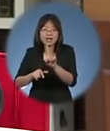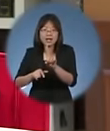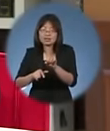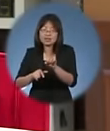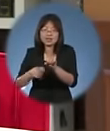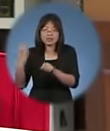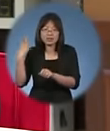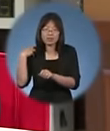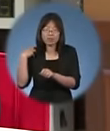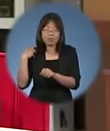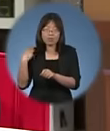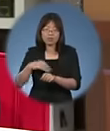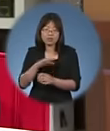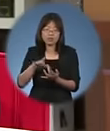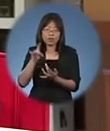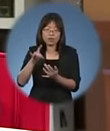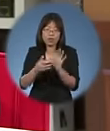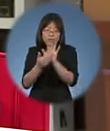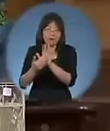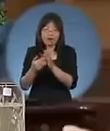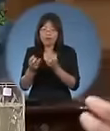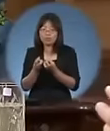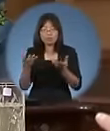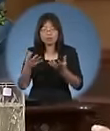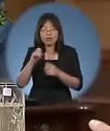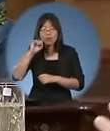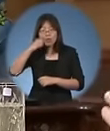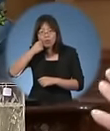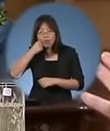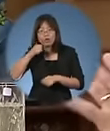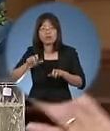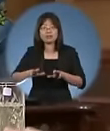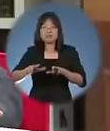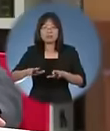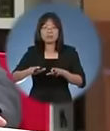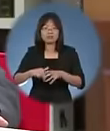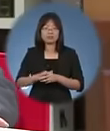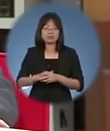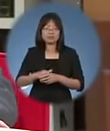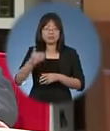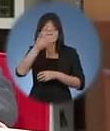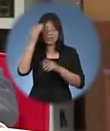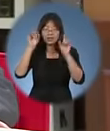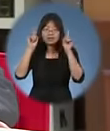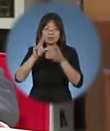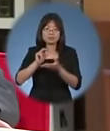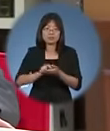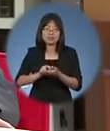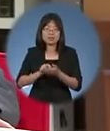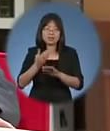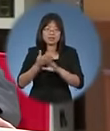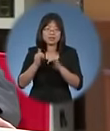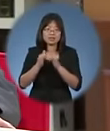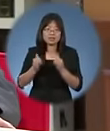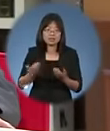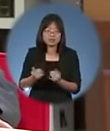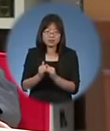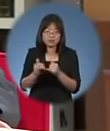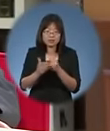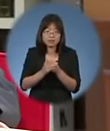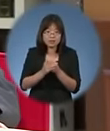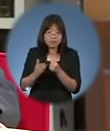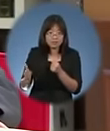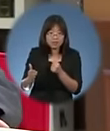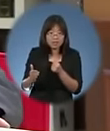숙명이고, 우리가 선택할 수 있는 문제가 아닙니다. 이거. 예, 예. 이제 슬슬 이런 청년 시대 문제가 외국인 근로자 때문이라는